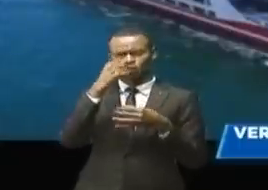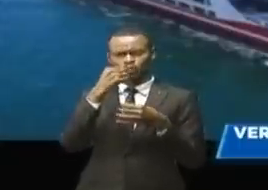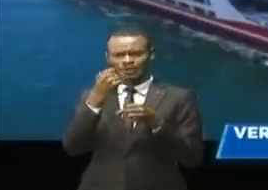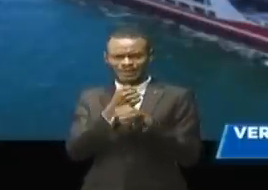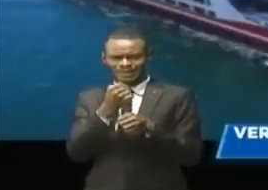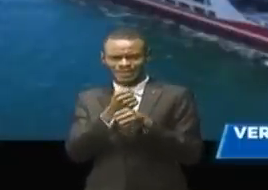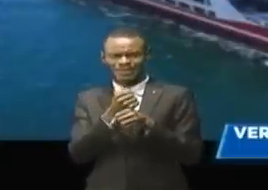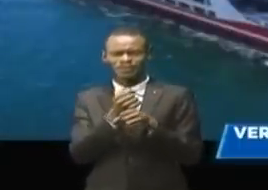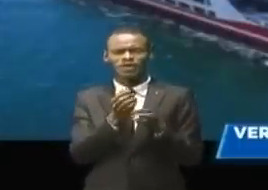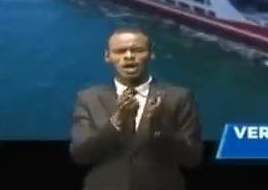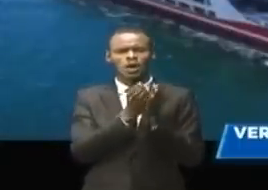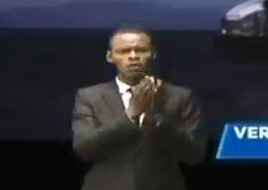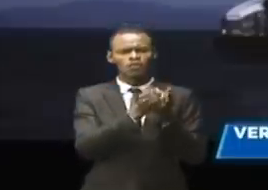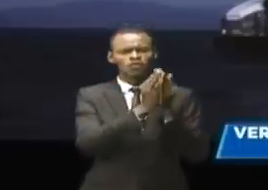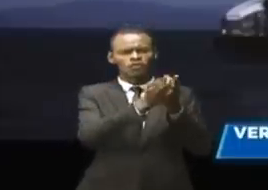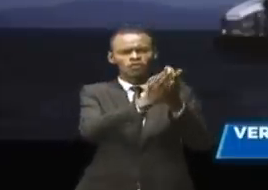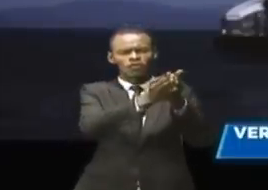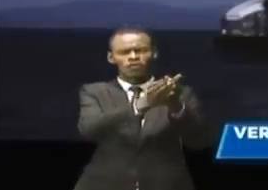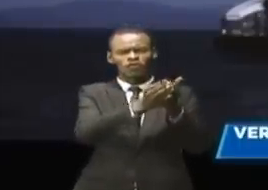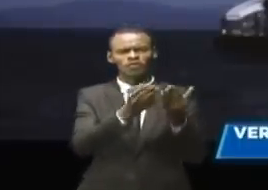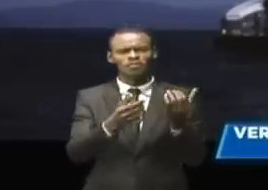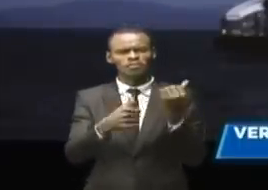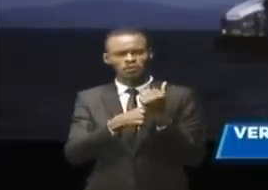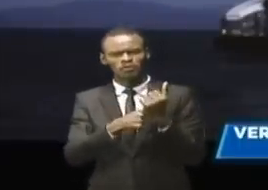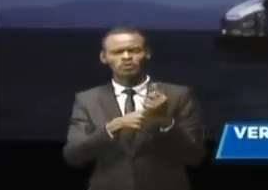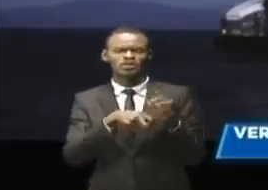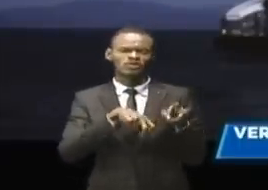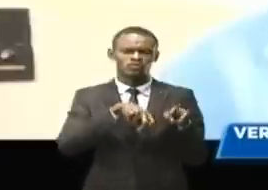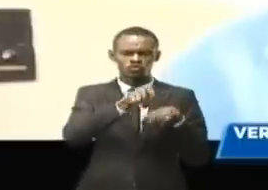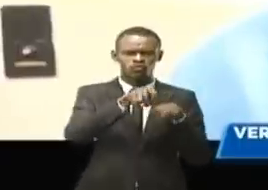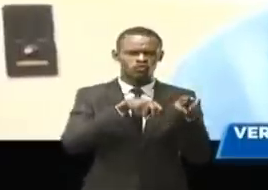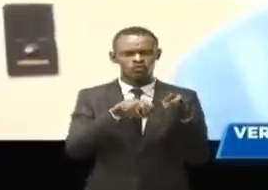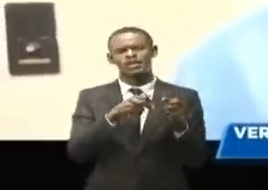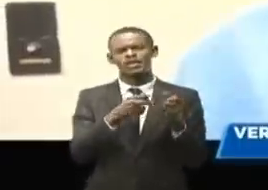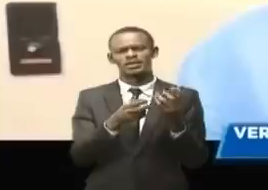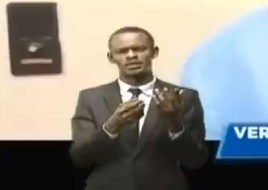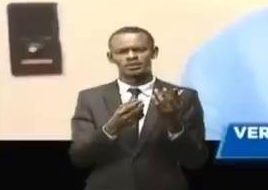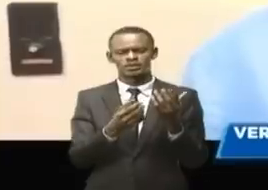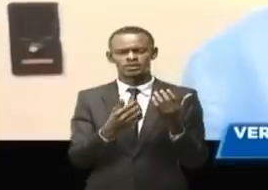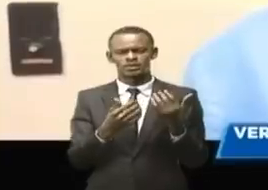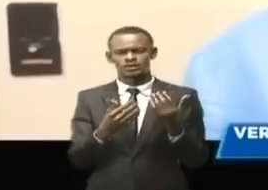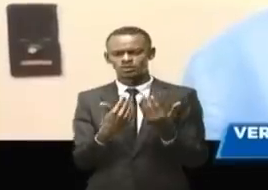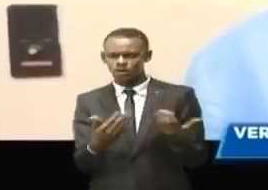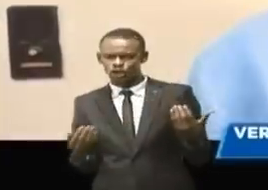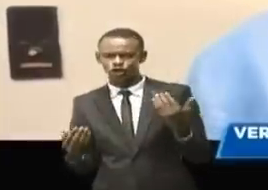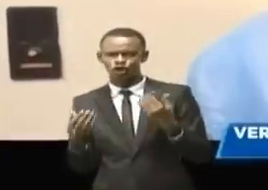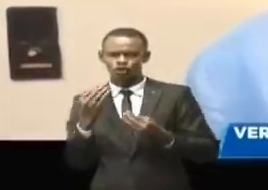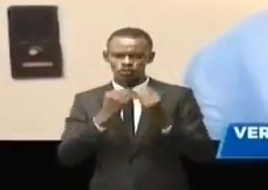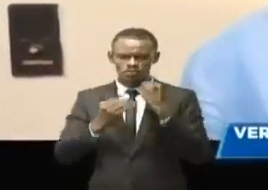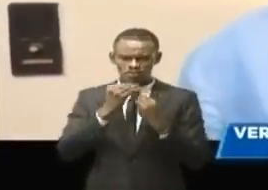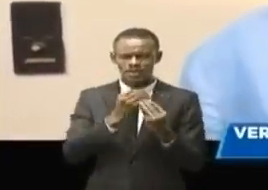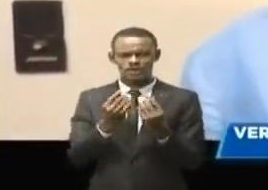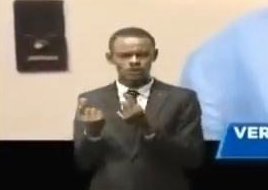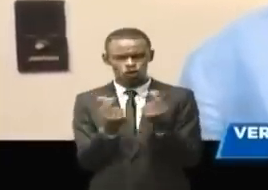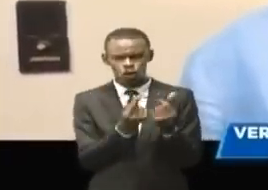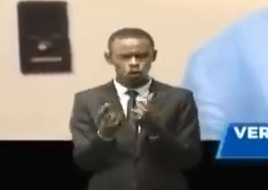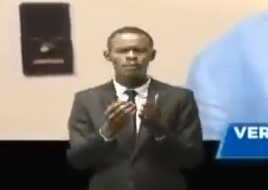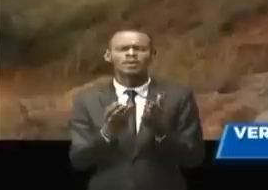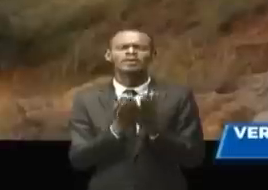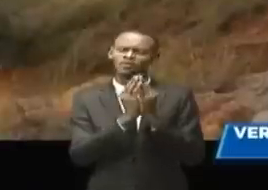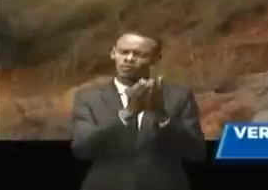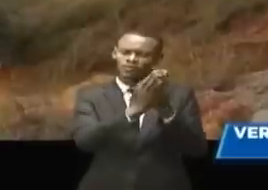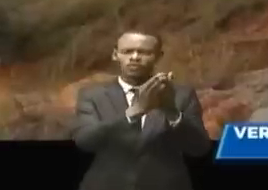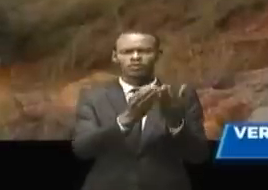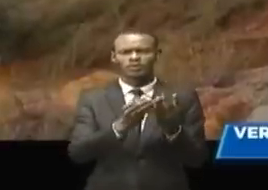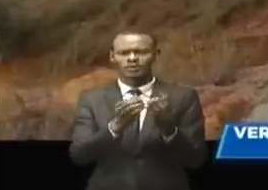aussi les trafics marchandises. Là, nous sommes en train de travailler sur les contrats en soi. Donc je crois d'ici 10 à 15 jours, nous allons signer le contrat